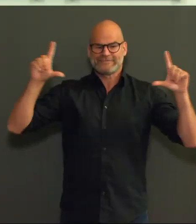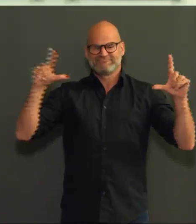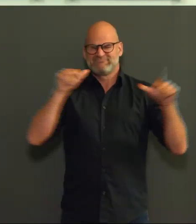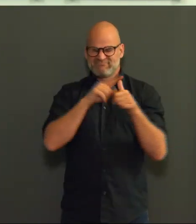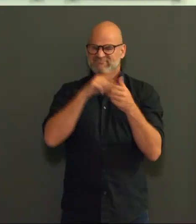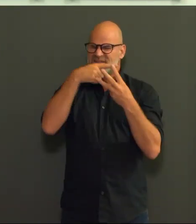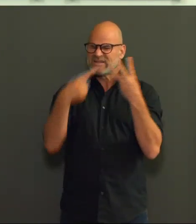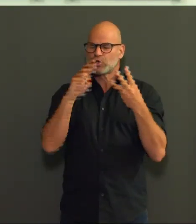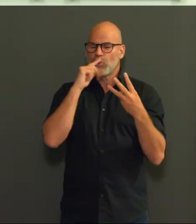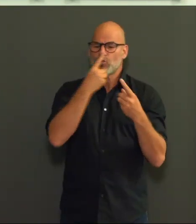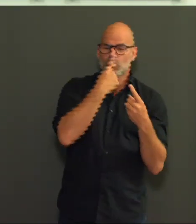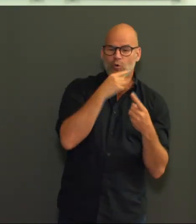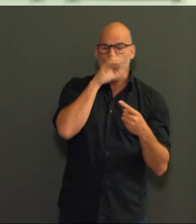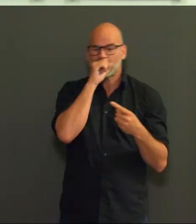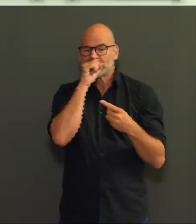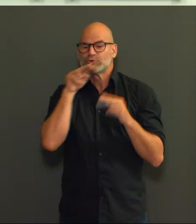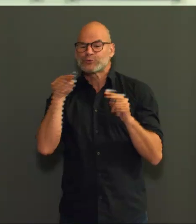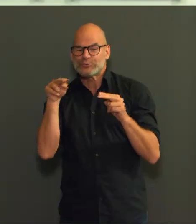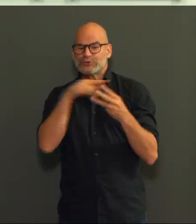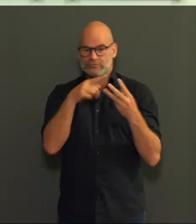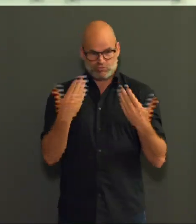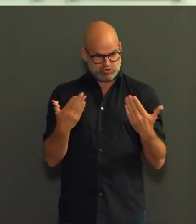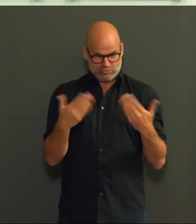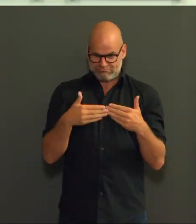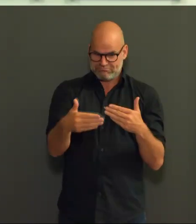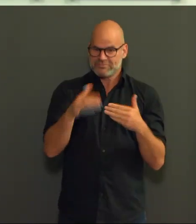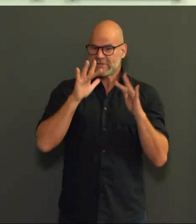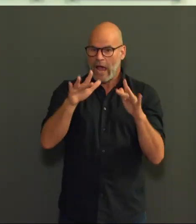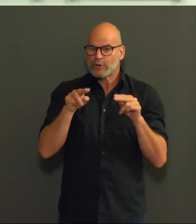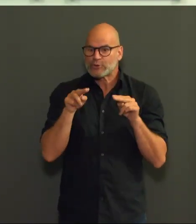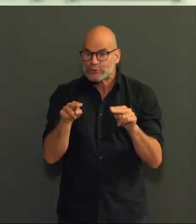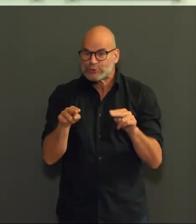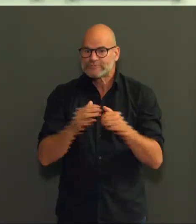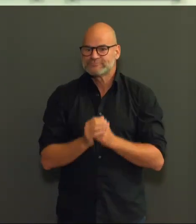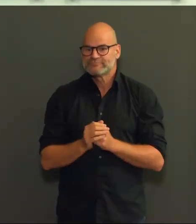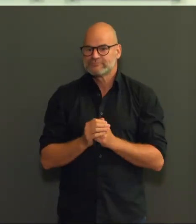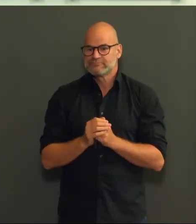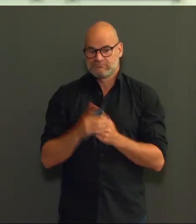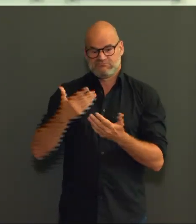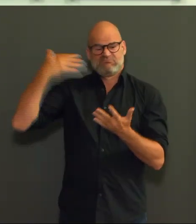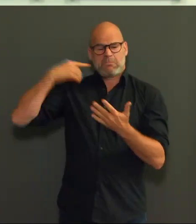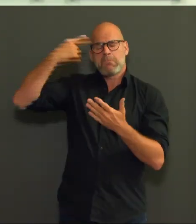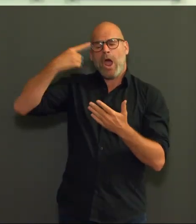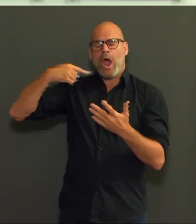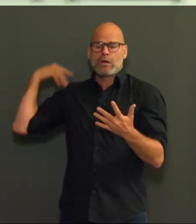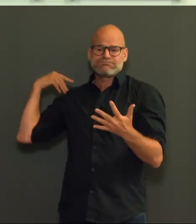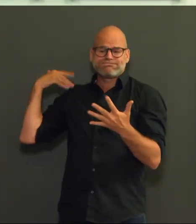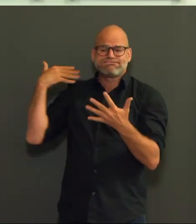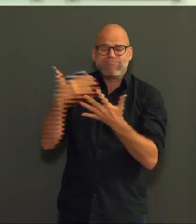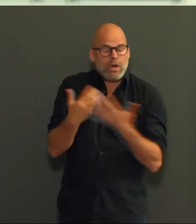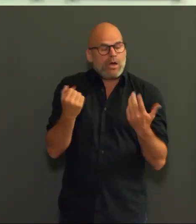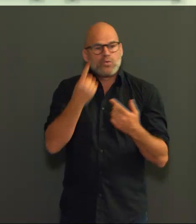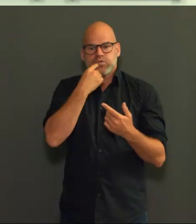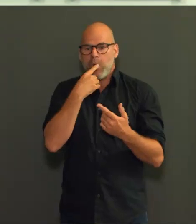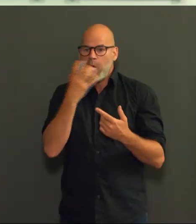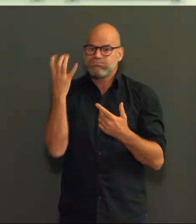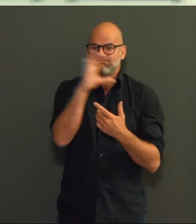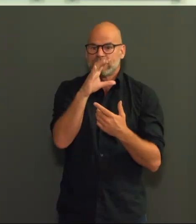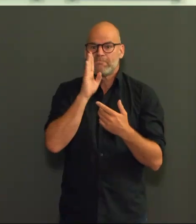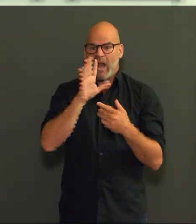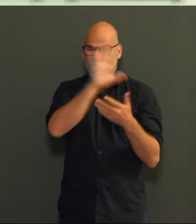Deze week kleurt België voor het eerst oranje op diezelfde kaart, na vele maanden rood te zijn geweest.